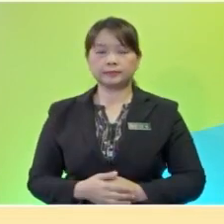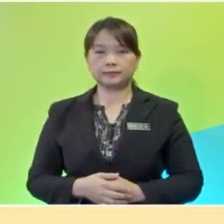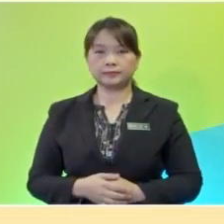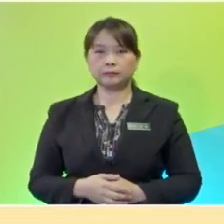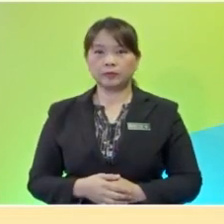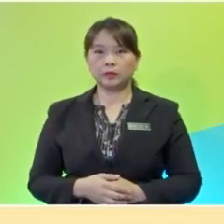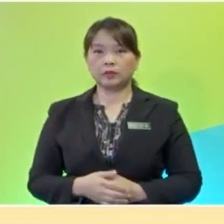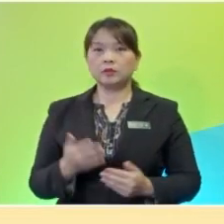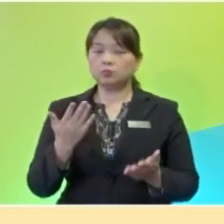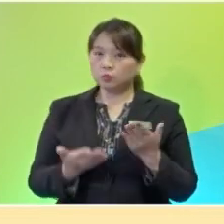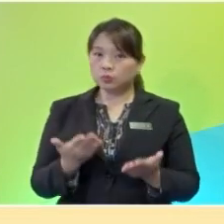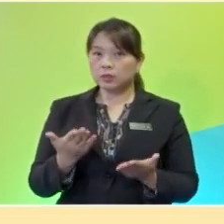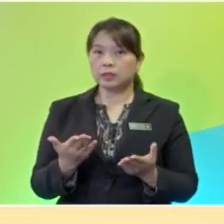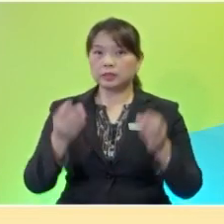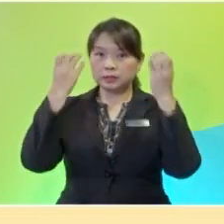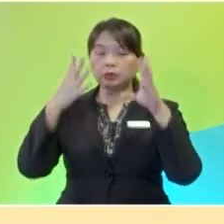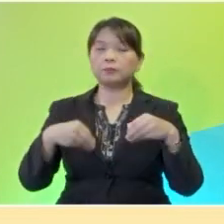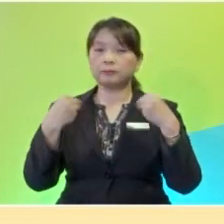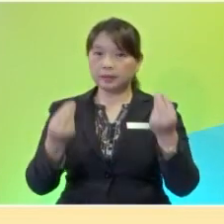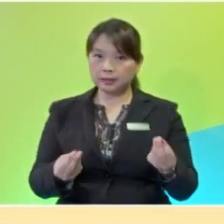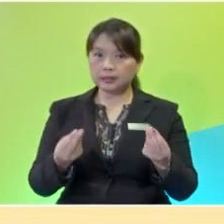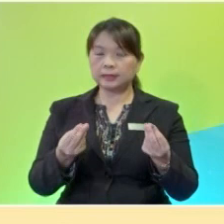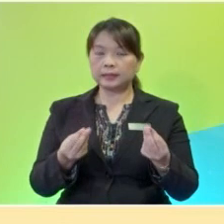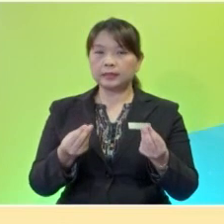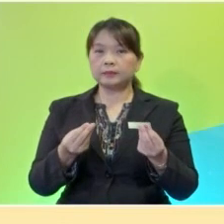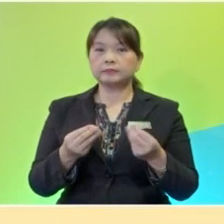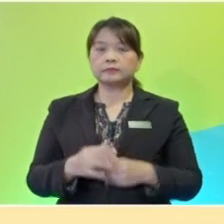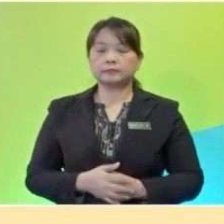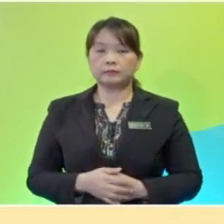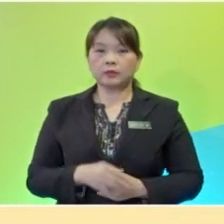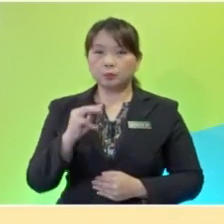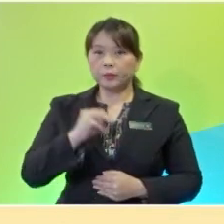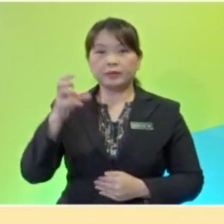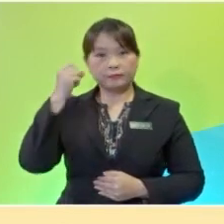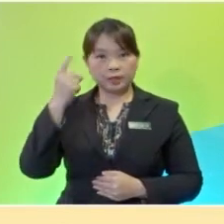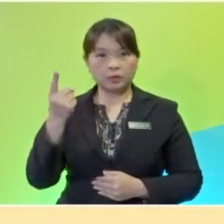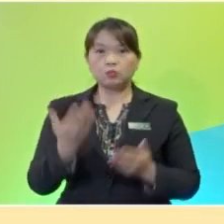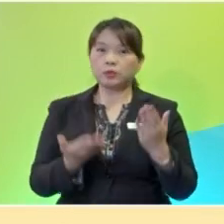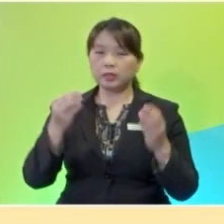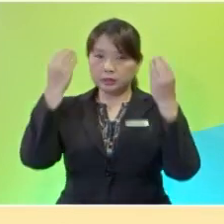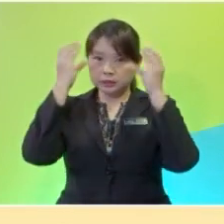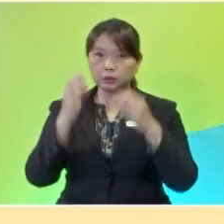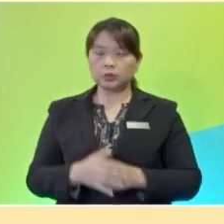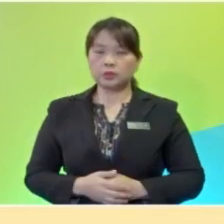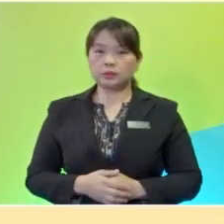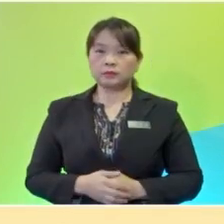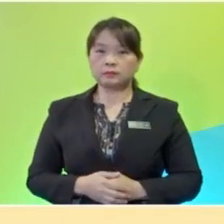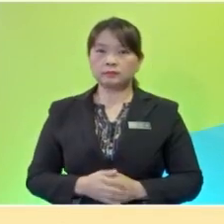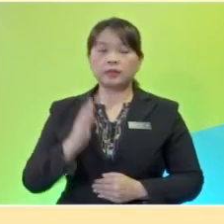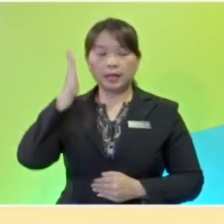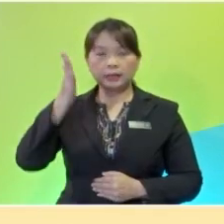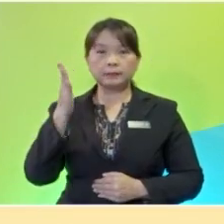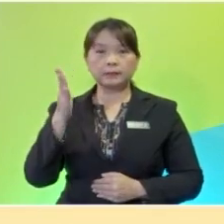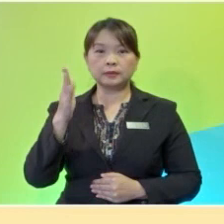首先可能我先让孩子可以理解这个课文的话呢，就好像如刚才我所说的，可能我除了要让他读懂读通的